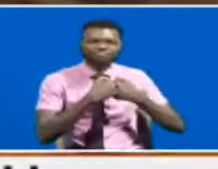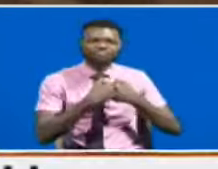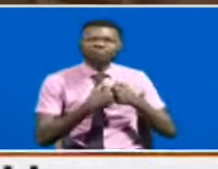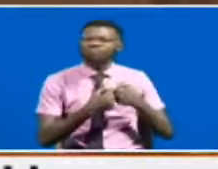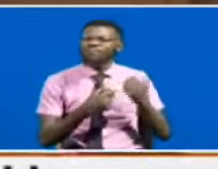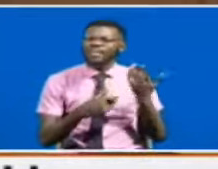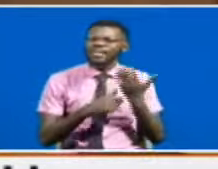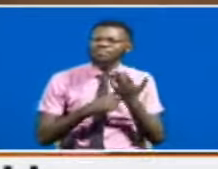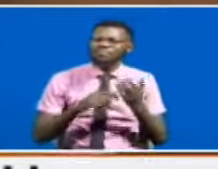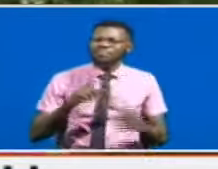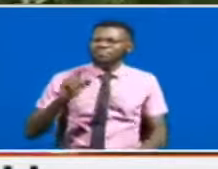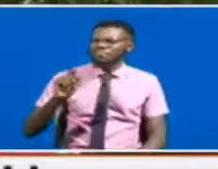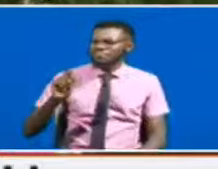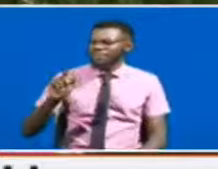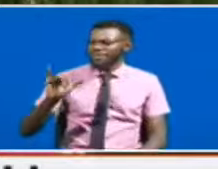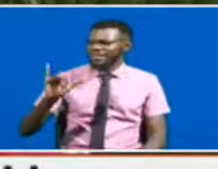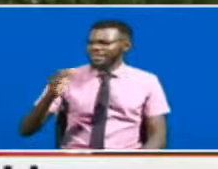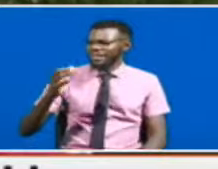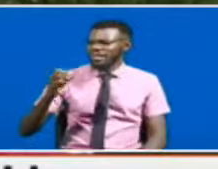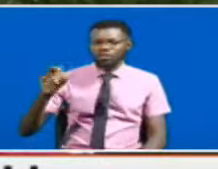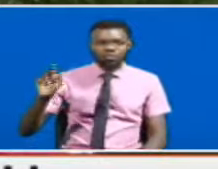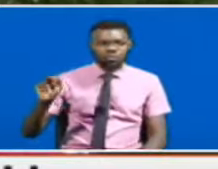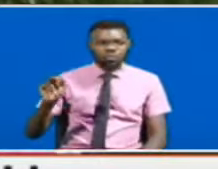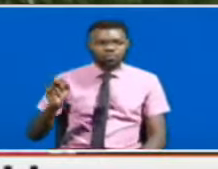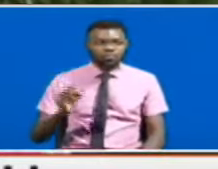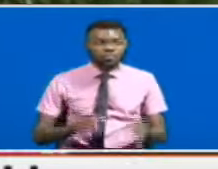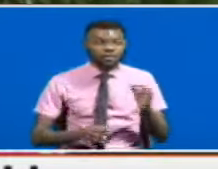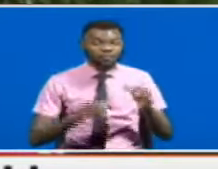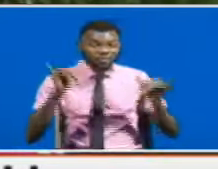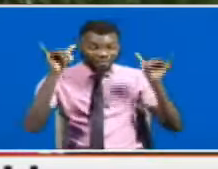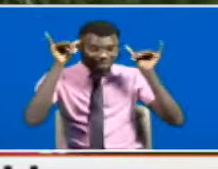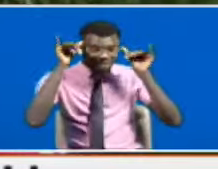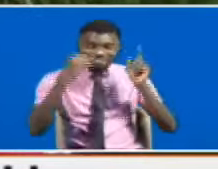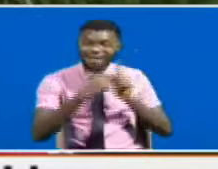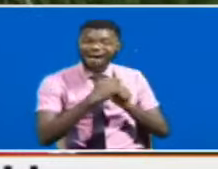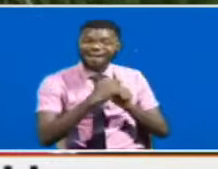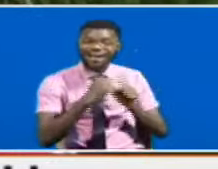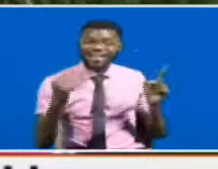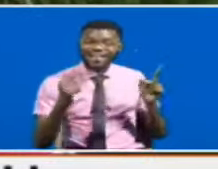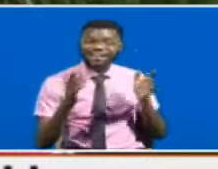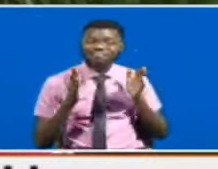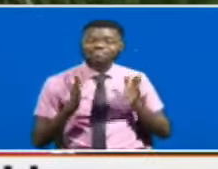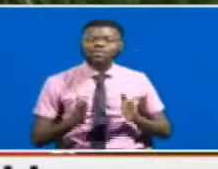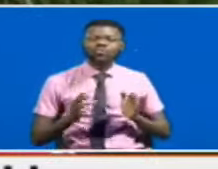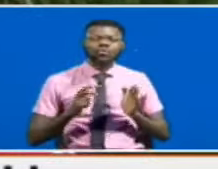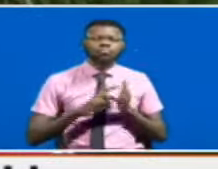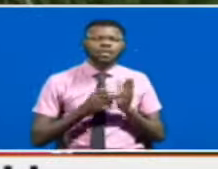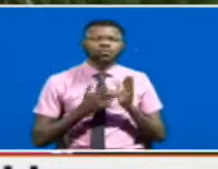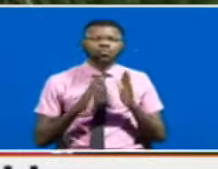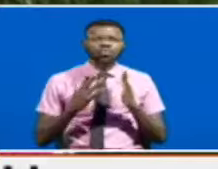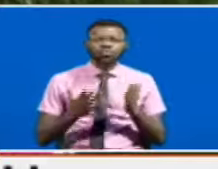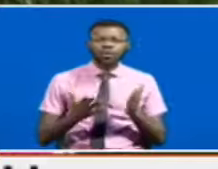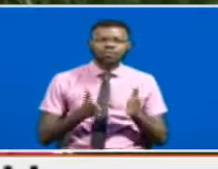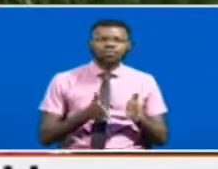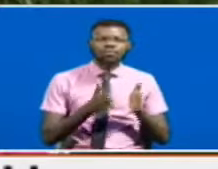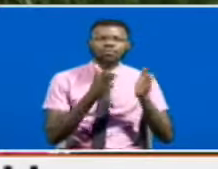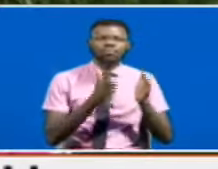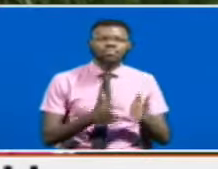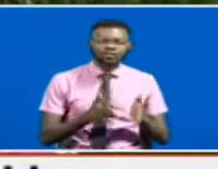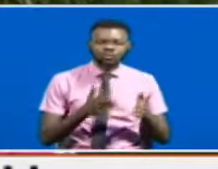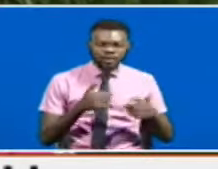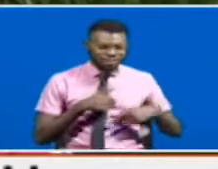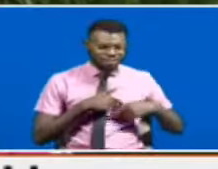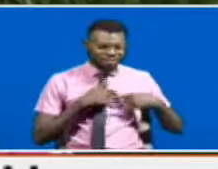tycoon, yani mkwasi. Ng'ombe akishaua mtu tunaamini ya kwamba the demon ama roho ya huyo mtu, maiti ndio